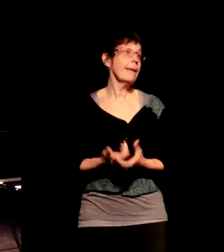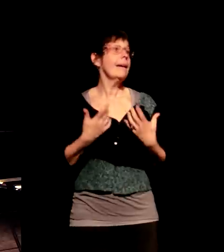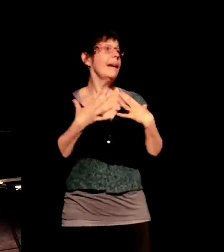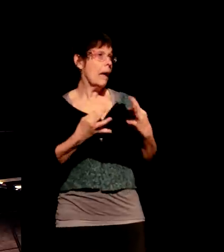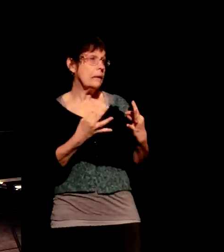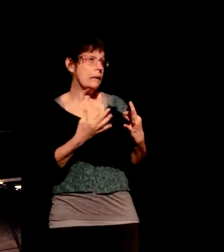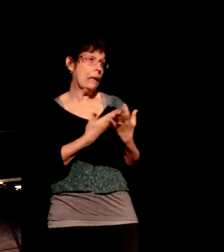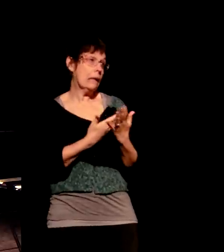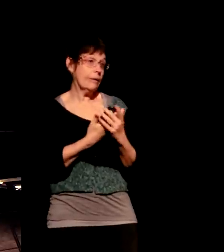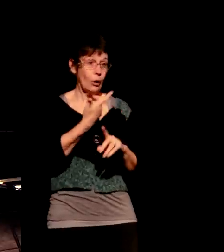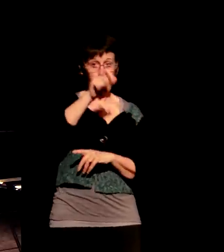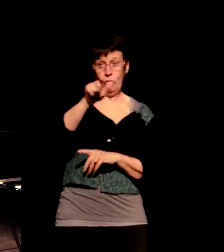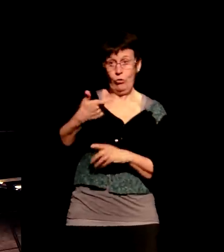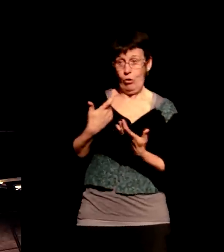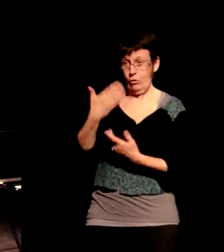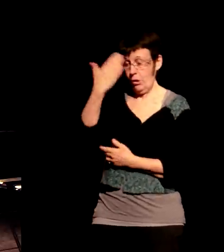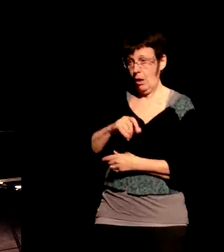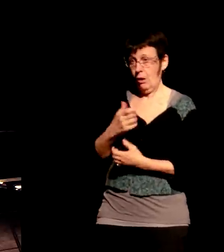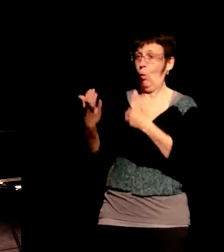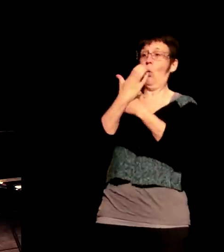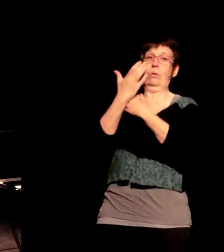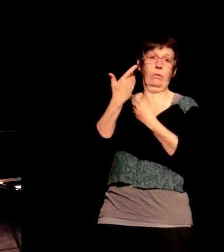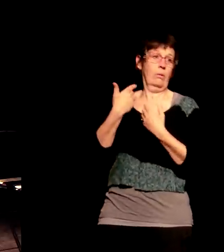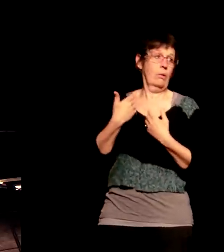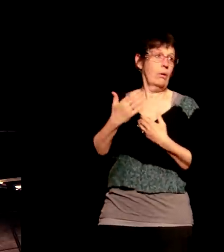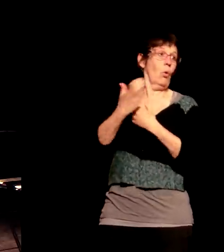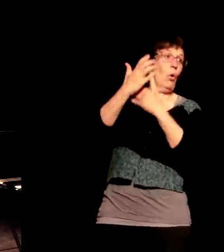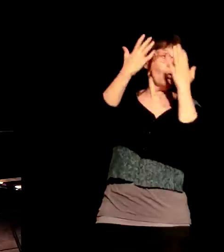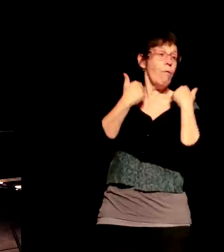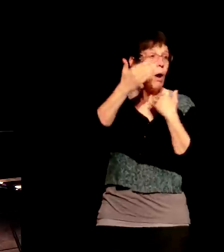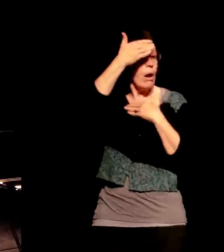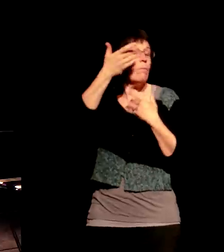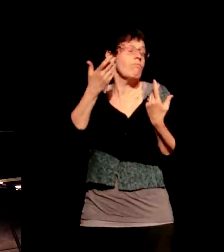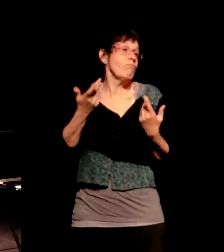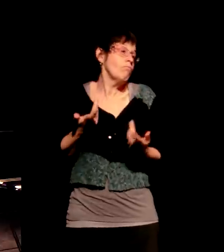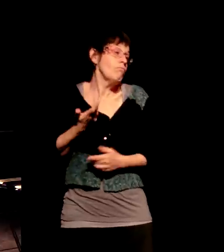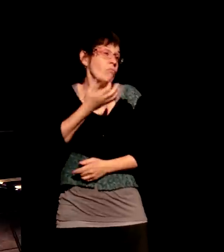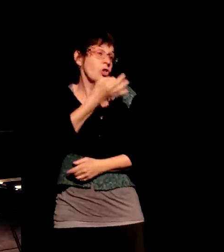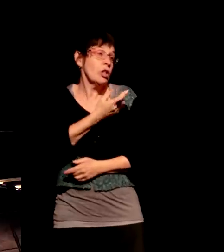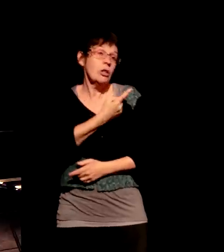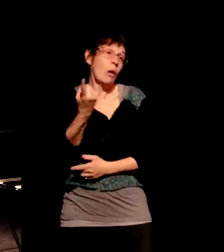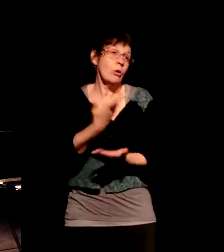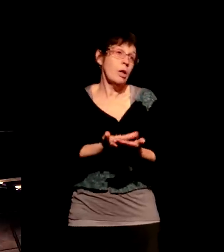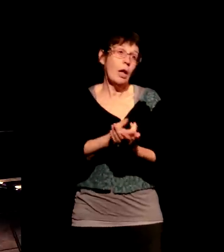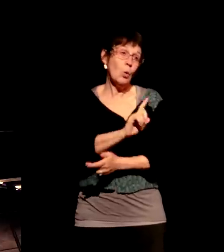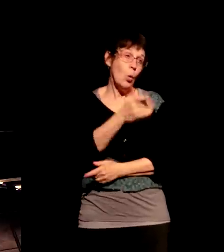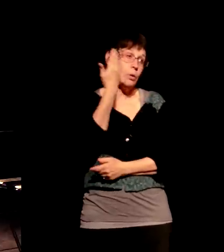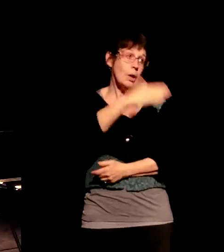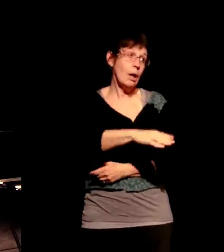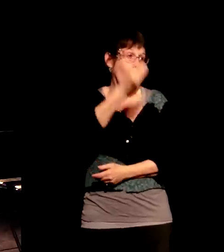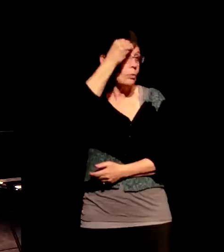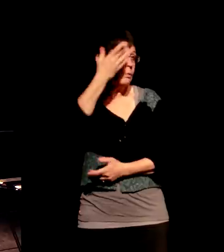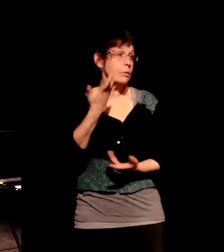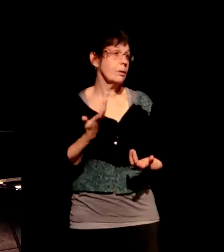eux. Enfin, en tout cas, ils le vivent comme ça. Ils et elles le vivent comme ça. Alors, on a dit que c'était sur le voile. Alors, en fait, c'est pas que sur le voile. On a un exemple récent qui est